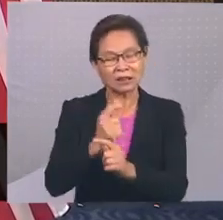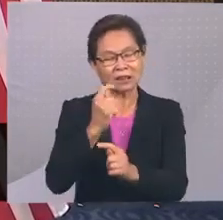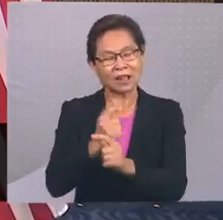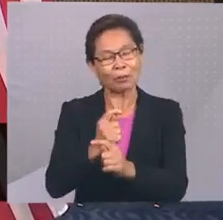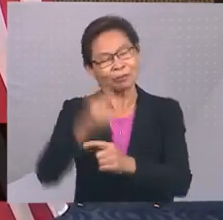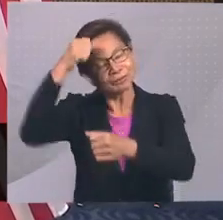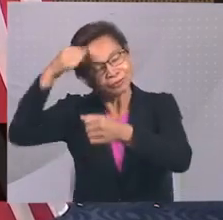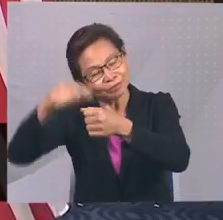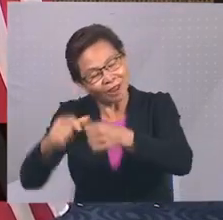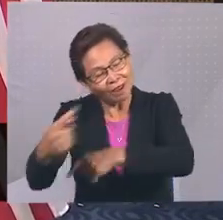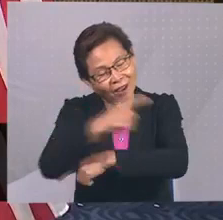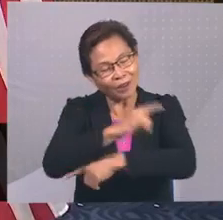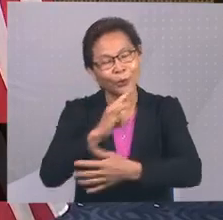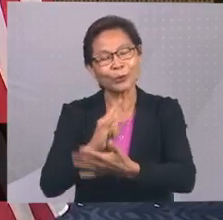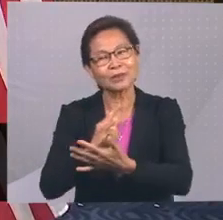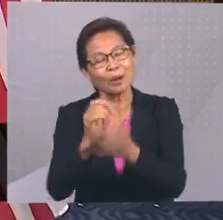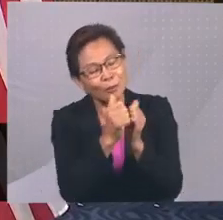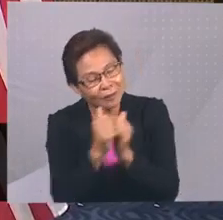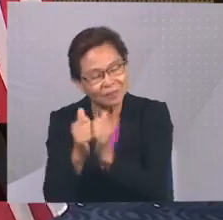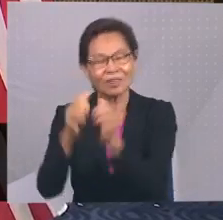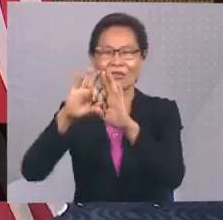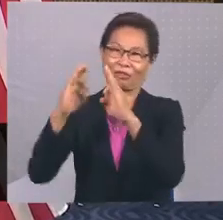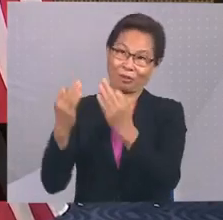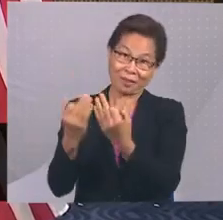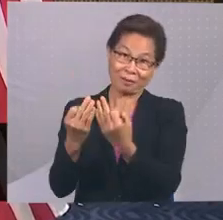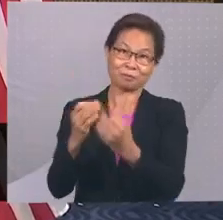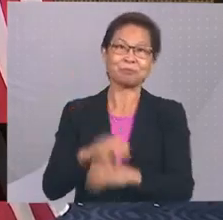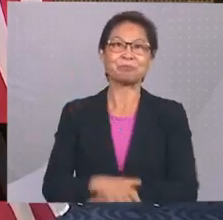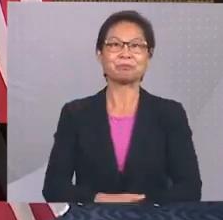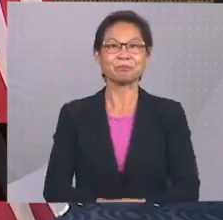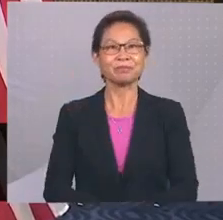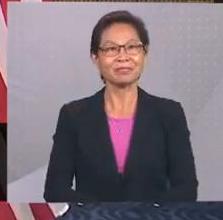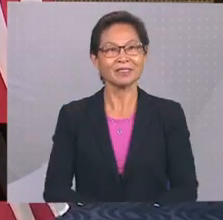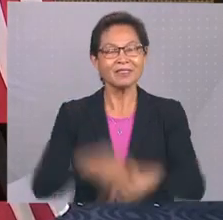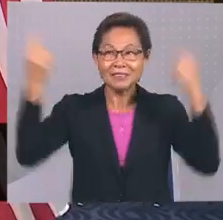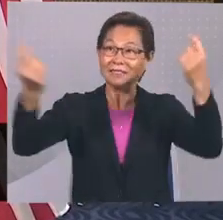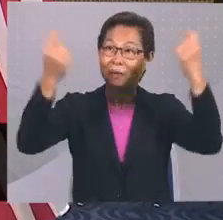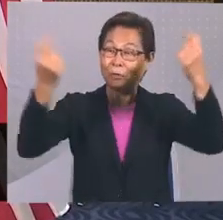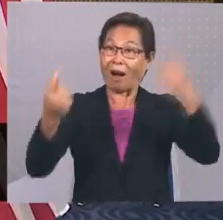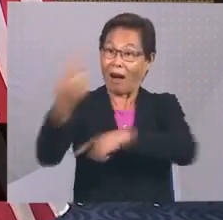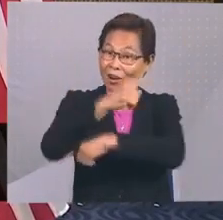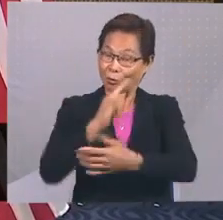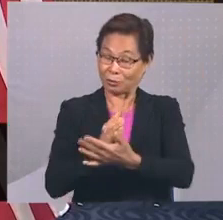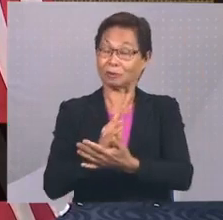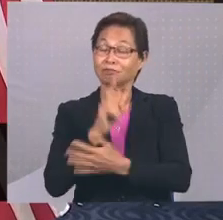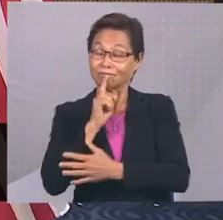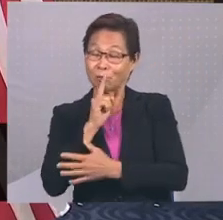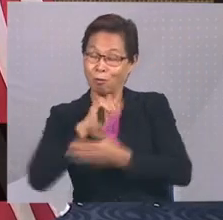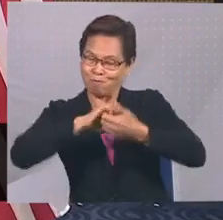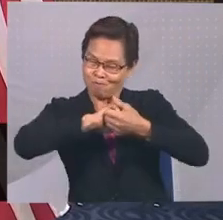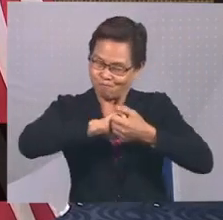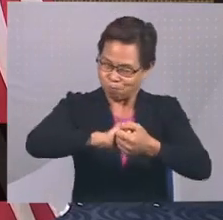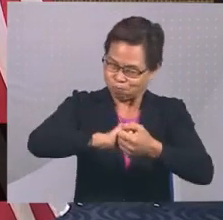dapat memperingati Hari Waisak bersama-sama ahli keluarga. Sambutan ini sudah tentu akan dapat